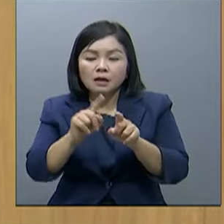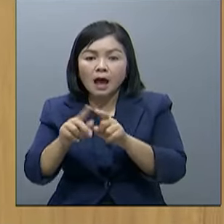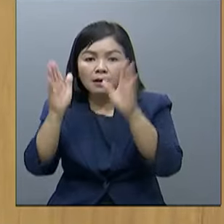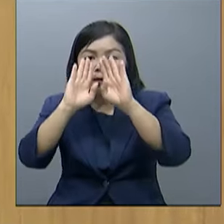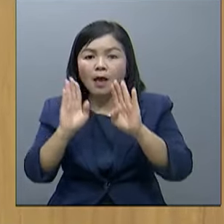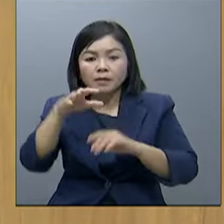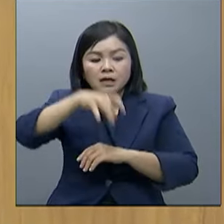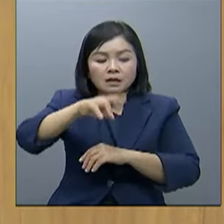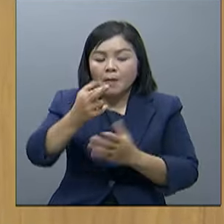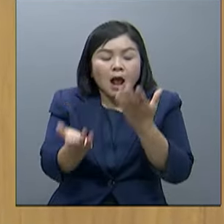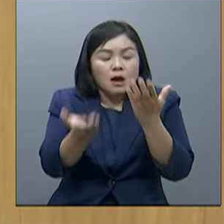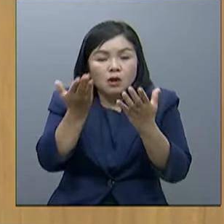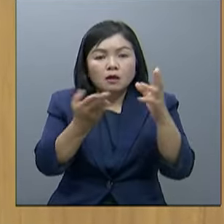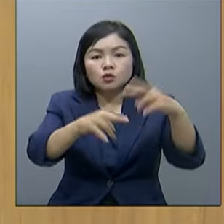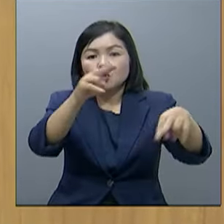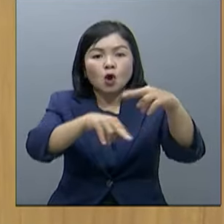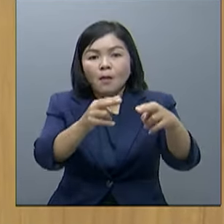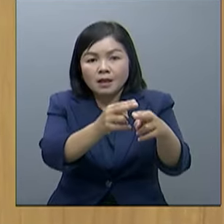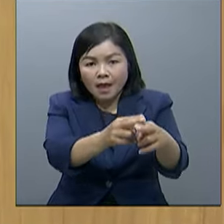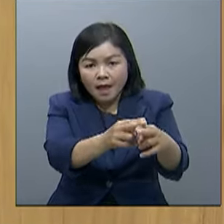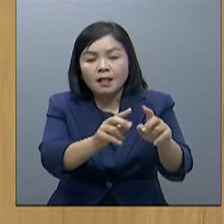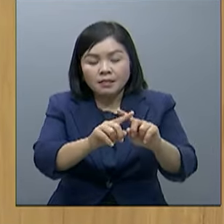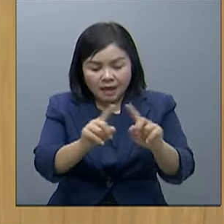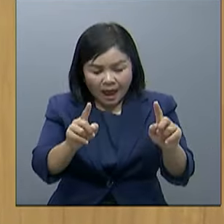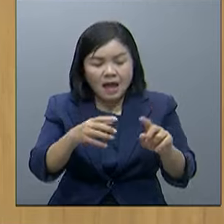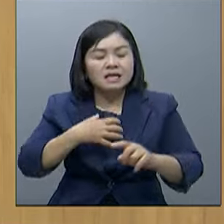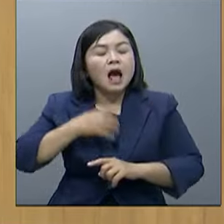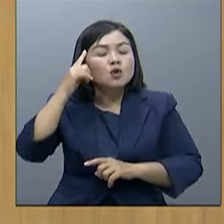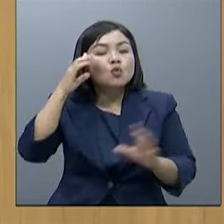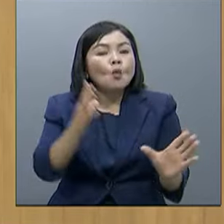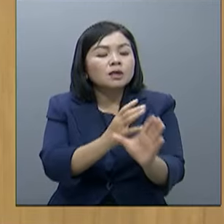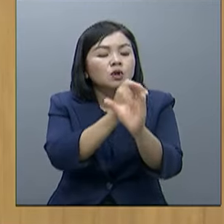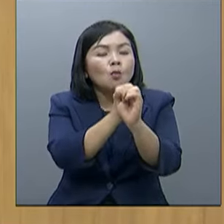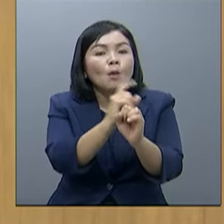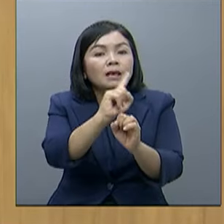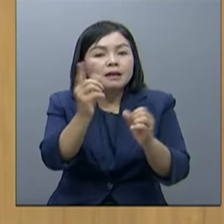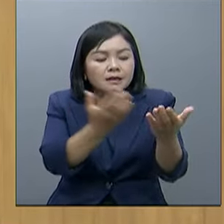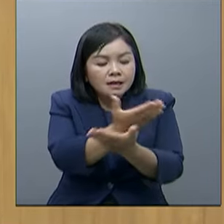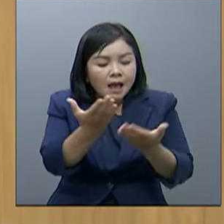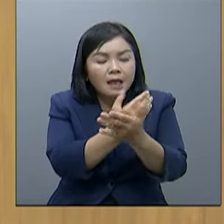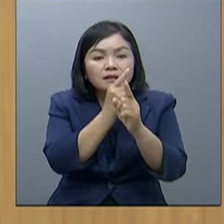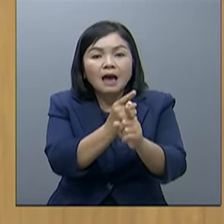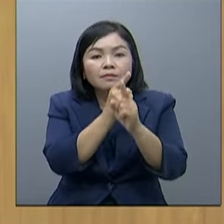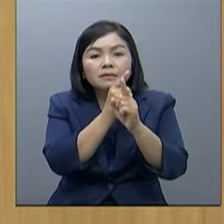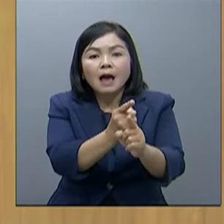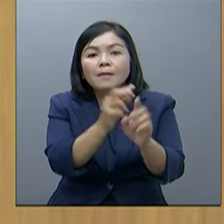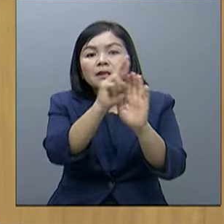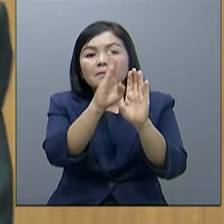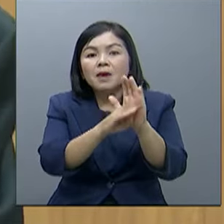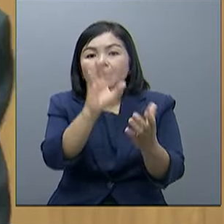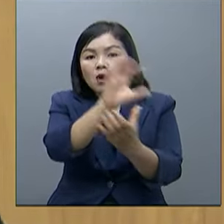ราไม่ก้าวล่วงเราเคารพนะครับแต่เราก็ขอทราบผลการพิจารณาทุกขั้นตอนตามที่ระบุไว้ในระเบียบข้อบังคับ